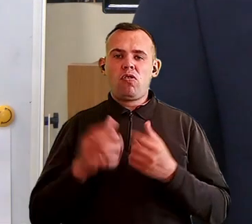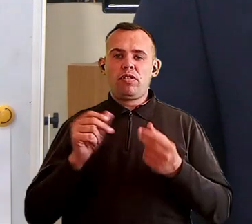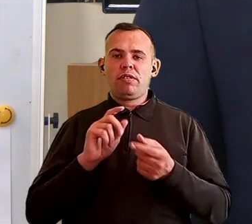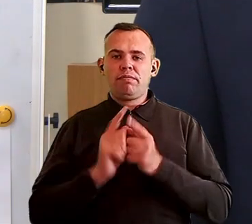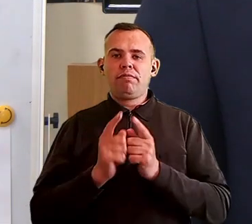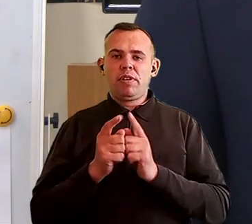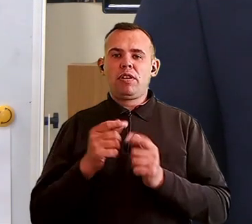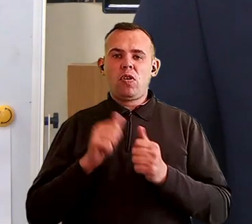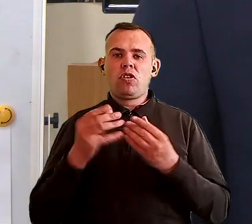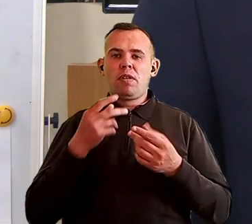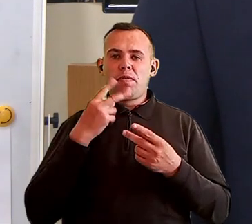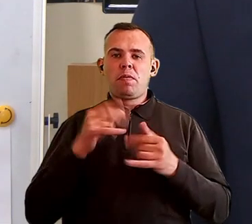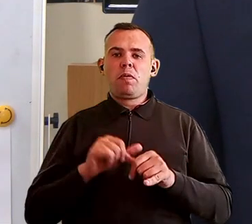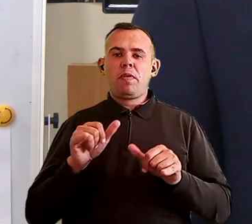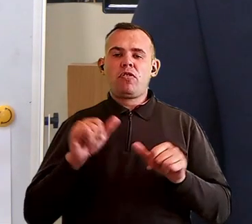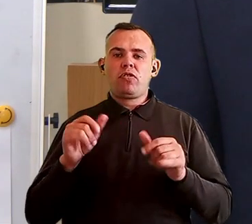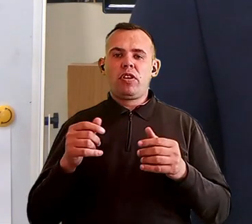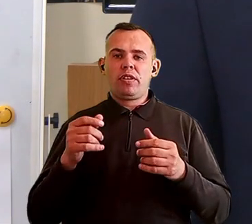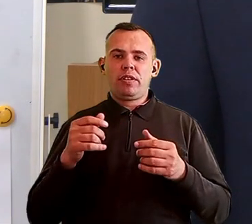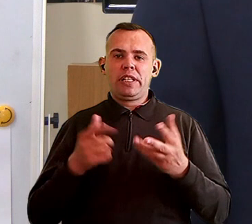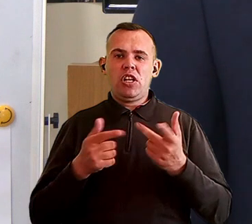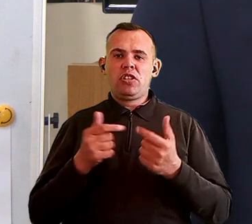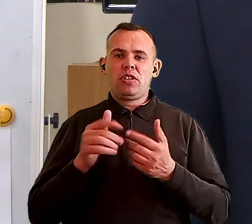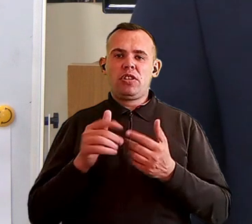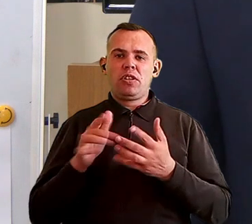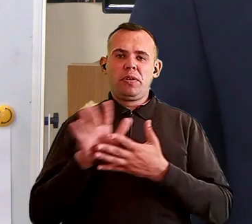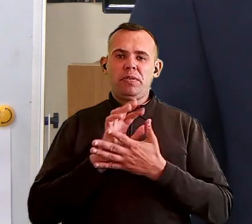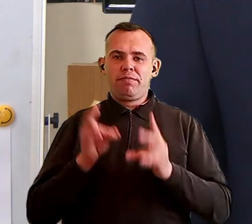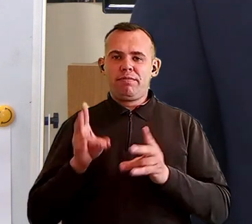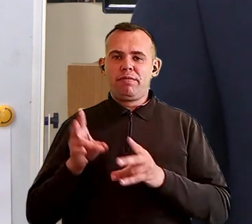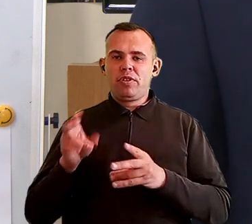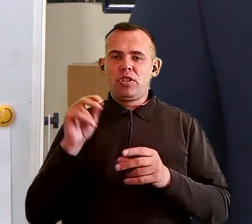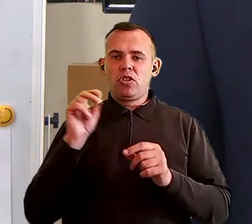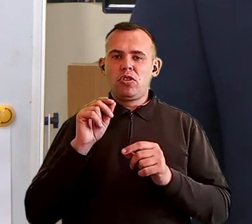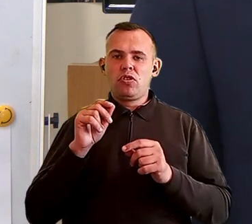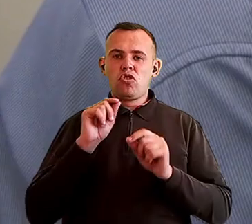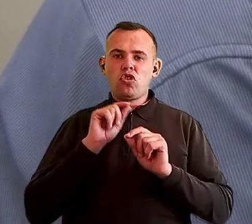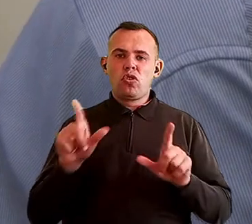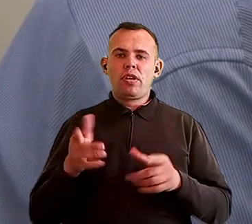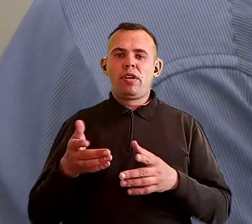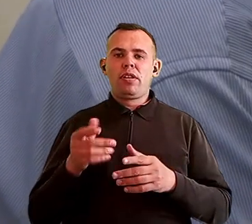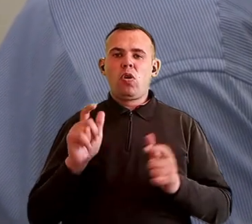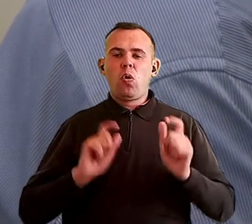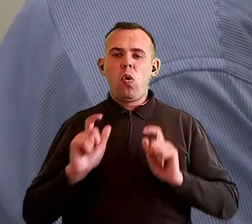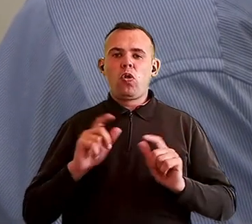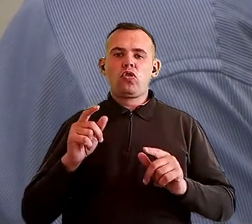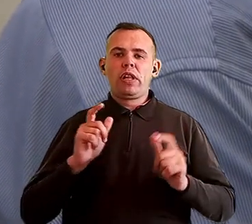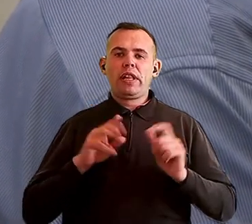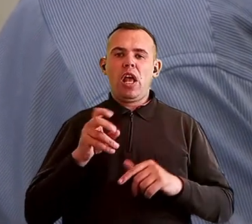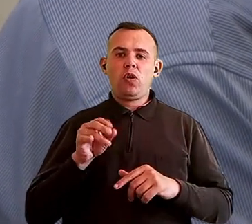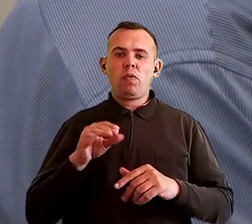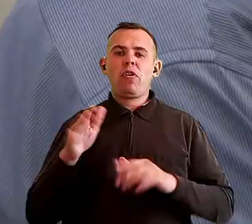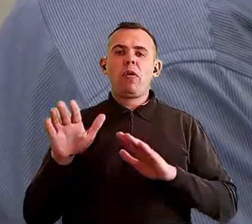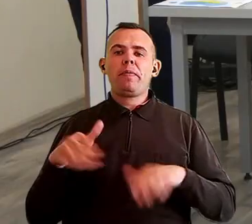кількості пошкоджених, зруйнованих закладів вищої освіти, шкіл, коледжів, технікумів. І завдяки такому заходу